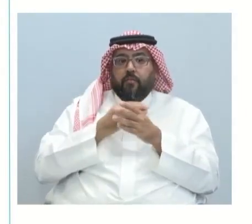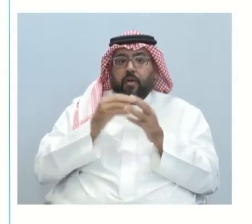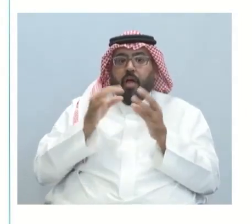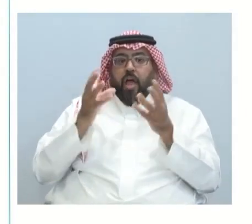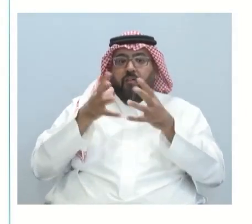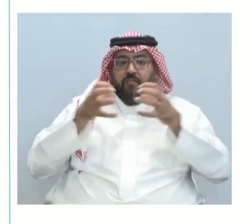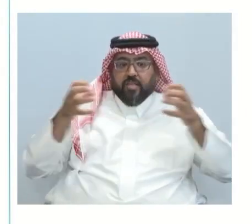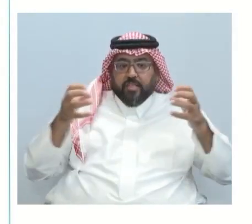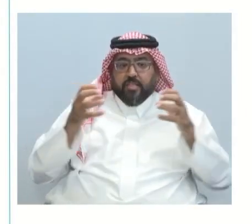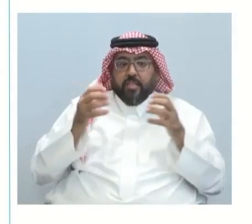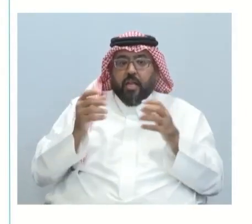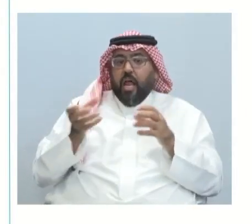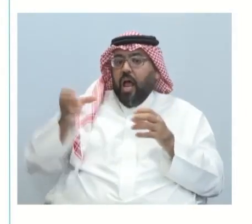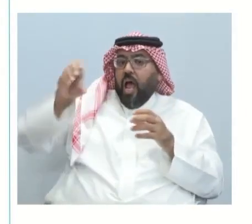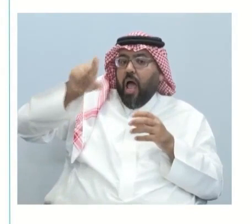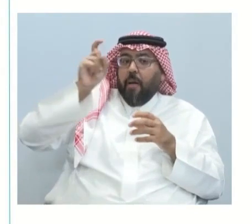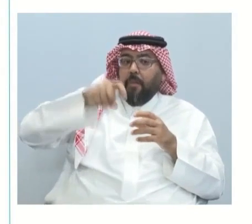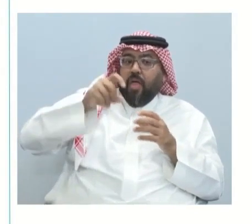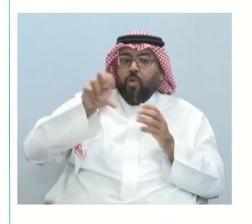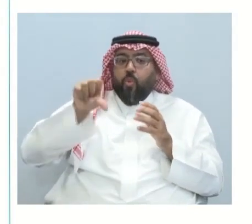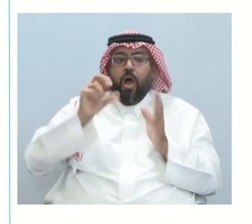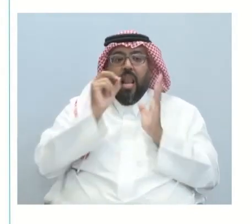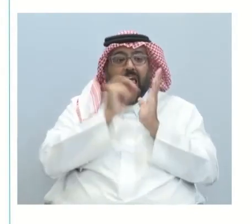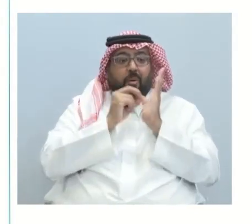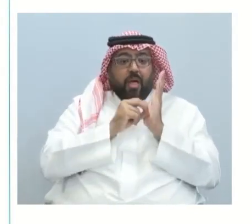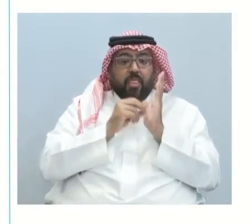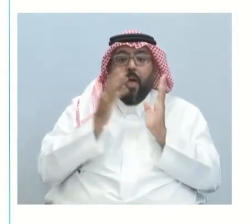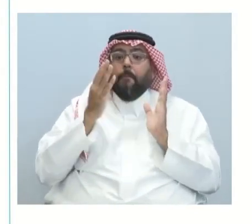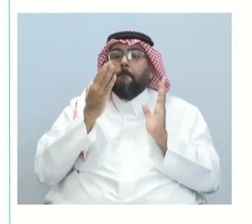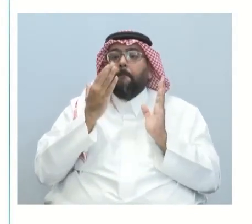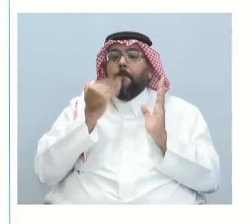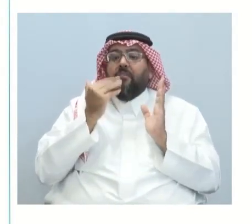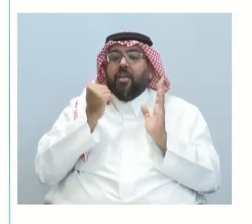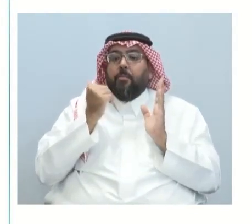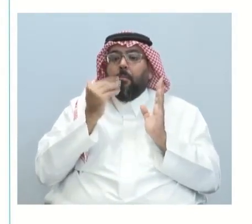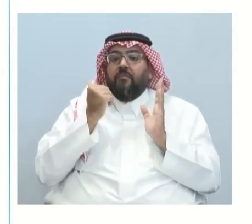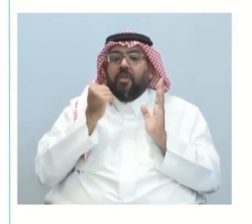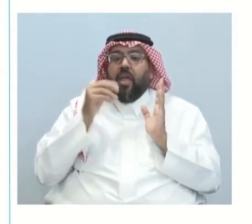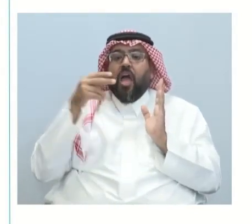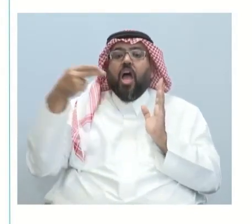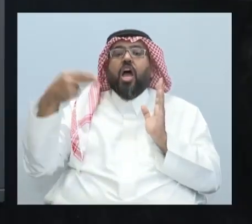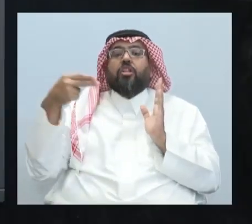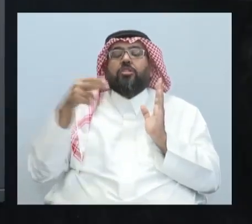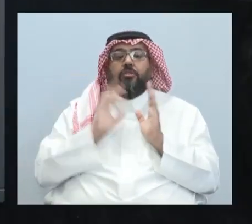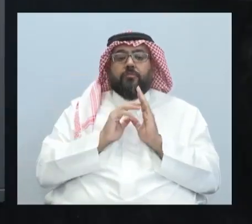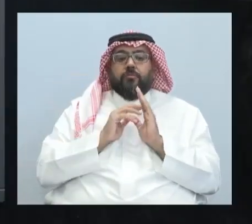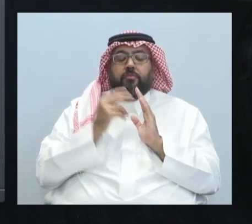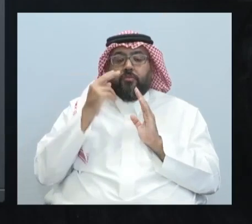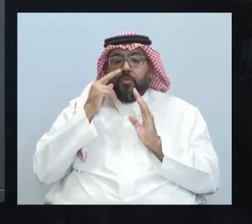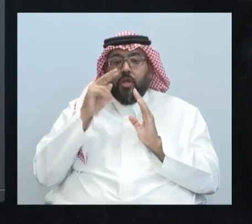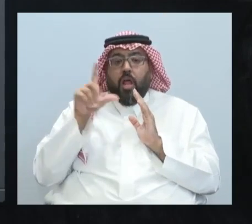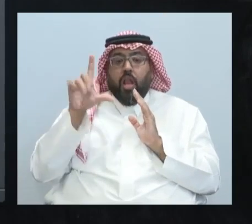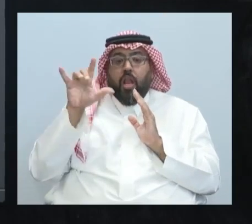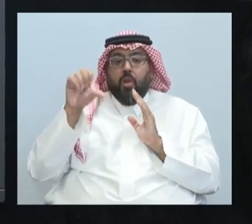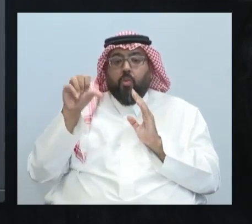والقواعد التي لا تحتوي على هيدروجين ذكرنا سابقا بانه ارهينيوس في نظريته لديه